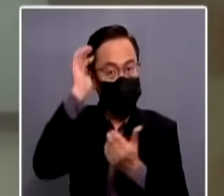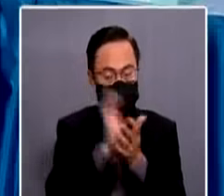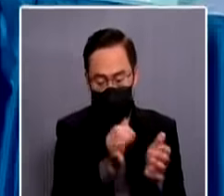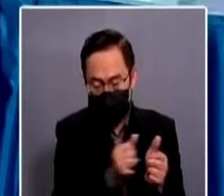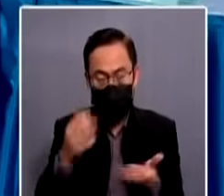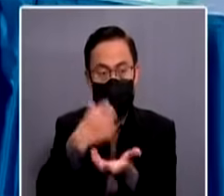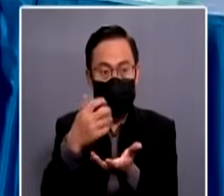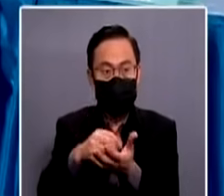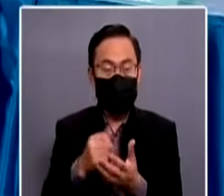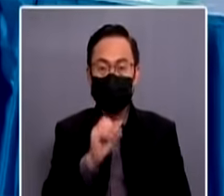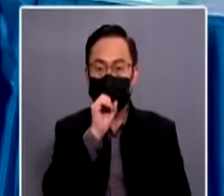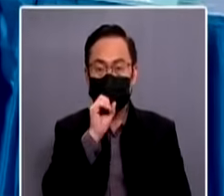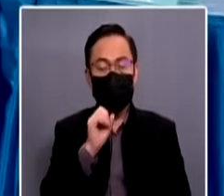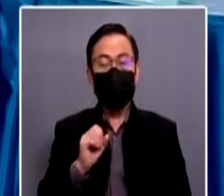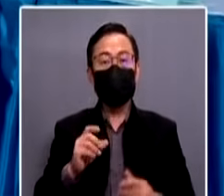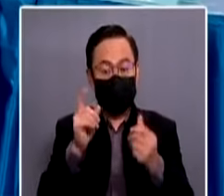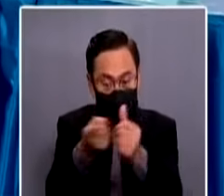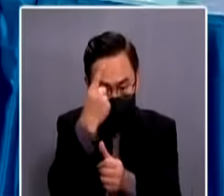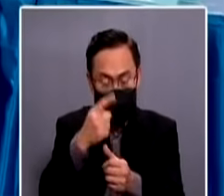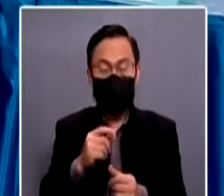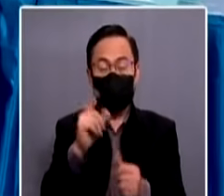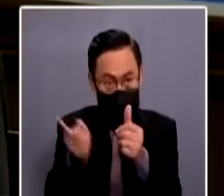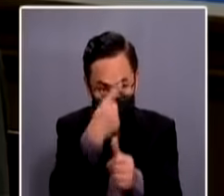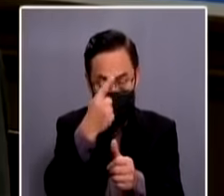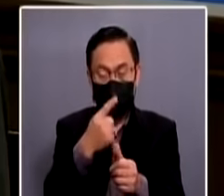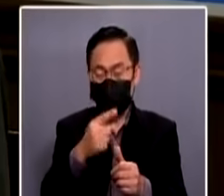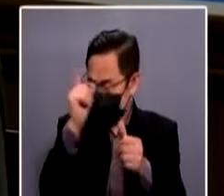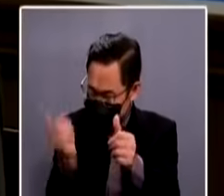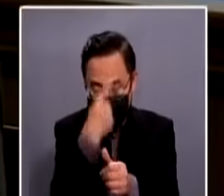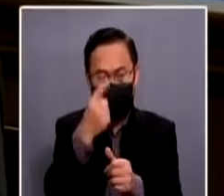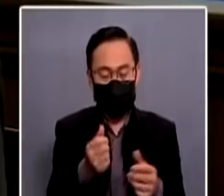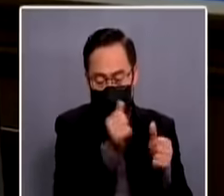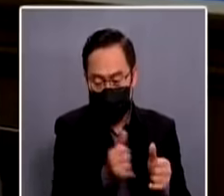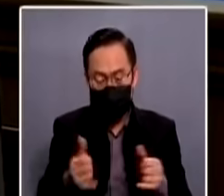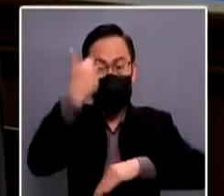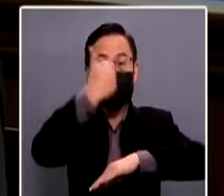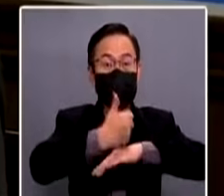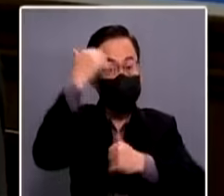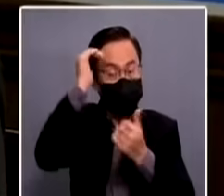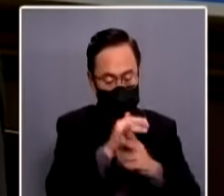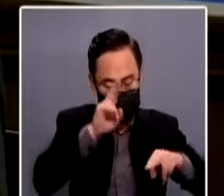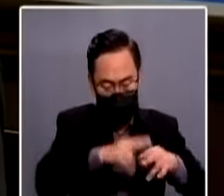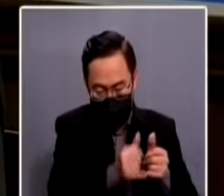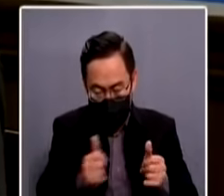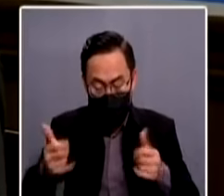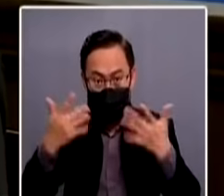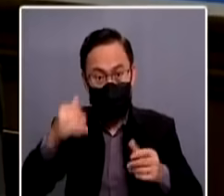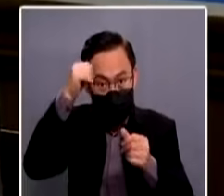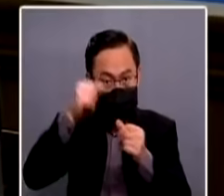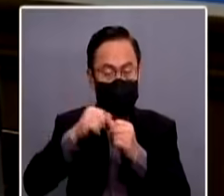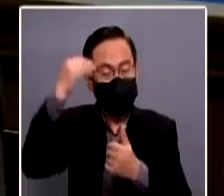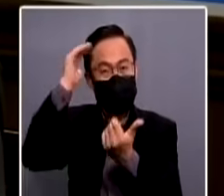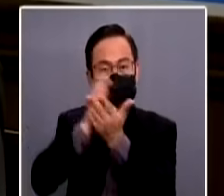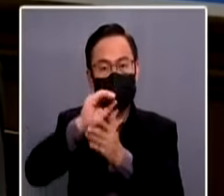ไม่ได้มีการ เรียกว่าพูดกับตำรวจยังเป็นทางการนะคะเป็นการแถลงข่าวผ่านทางสื่อมวลชนเฉยๆนะคุณผู้ชมนะเราจะบอกว่